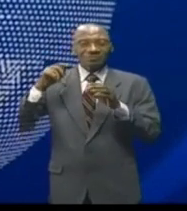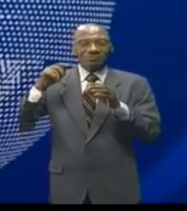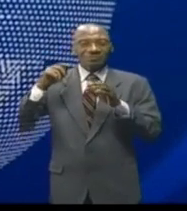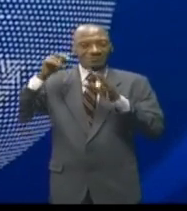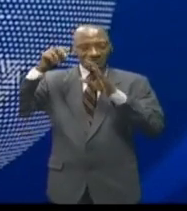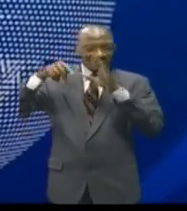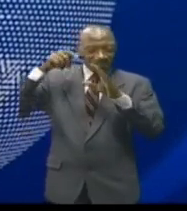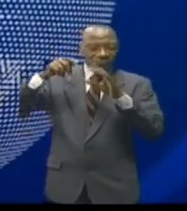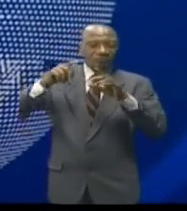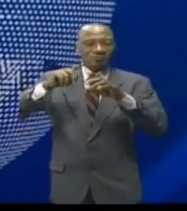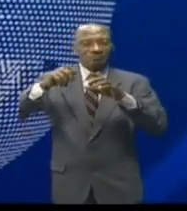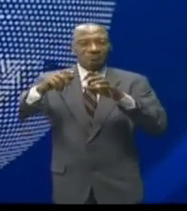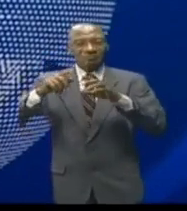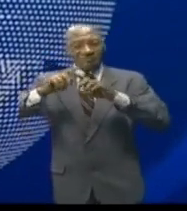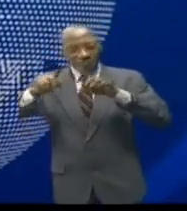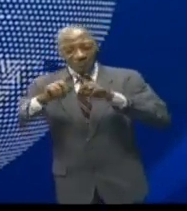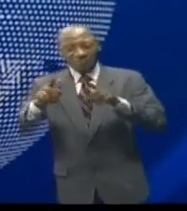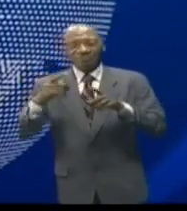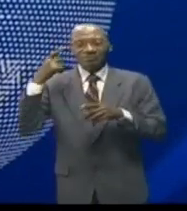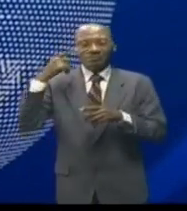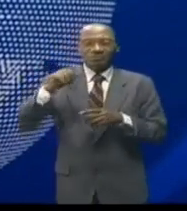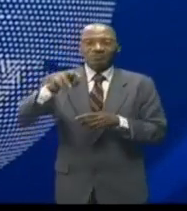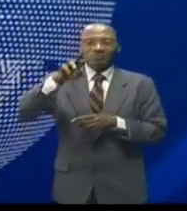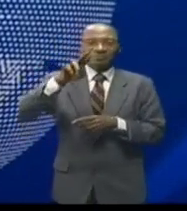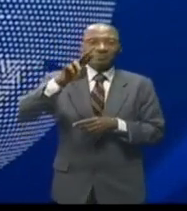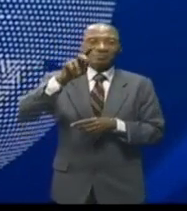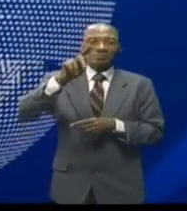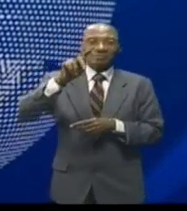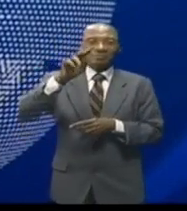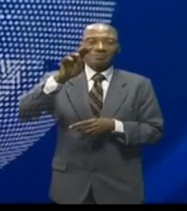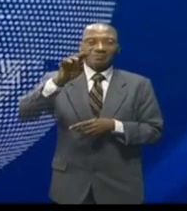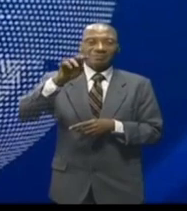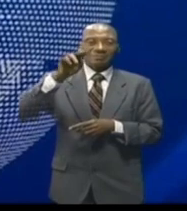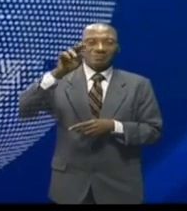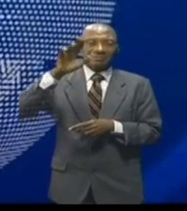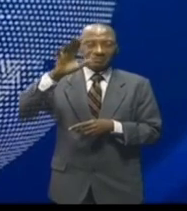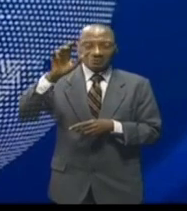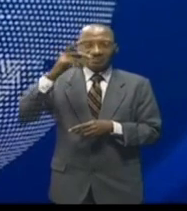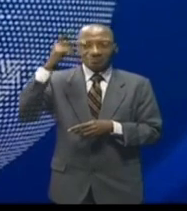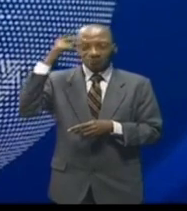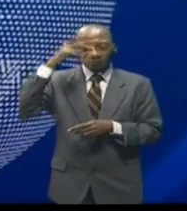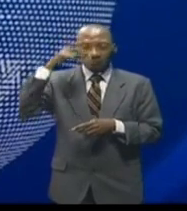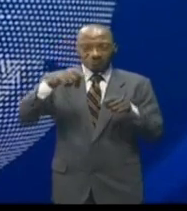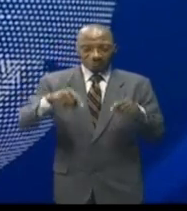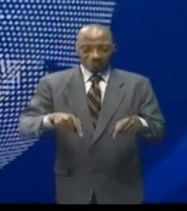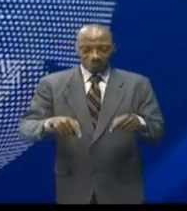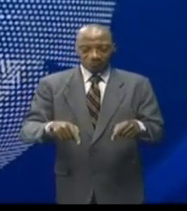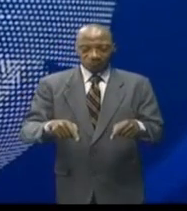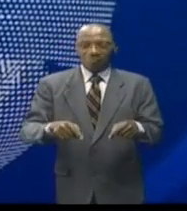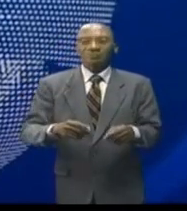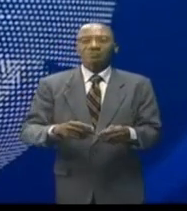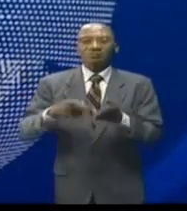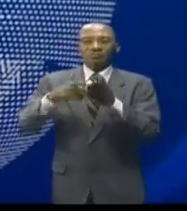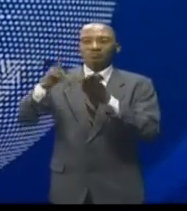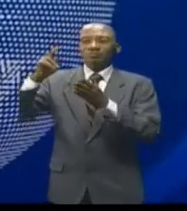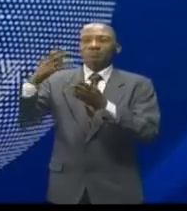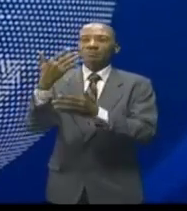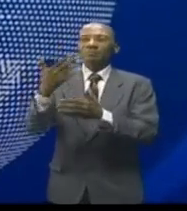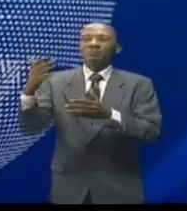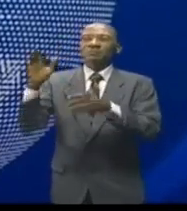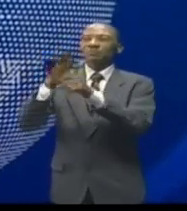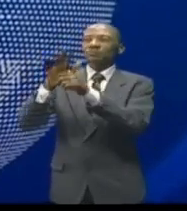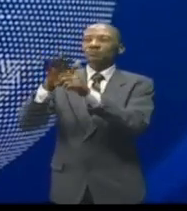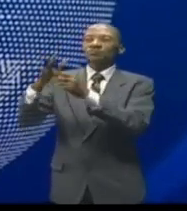nationale congolaise c'est là va apporter ton Soi peu là rénovation et la modernisation de cette chaîne publique et d'autres